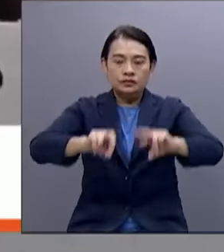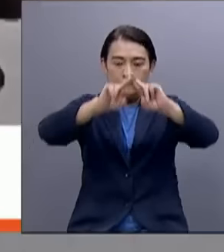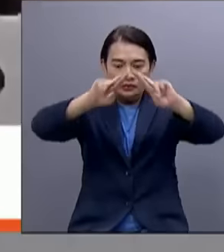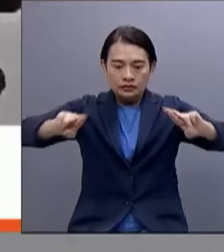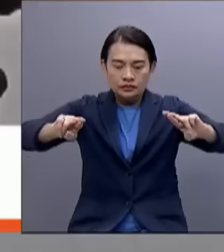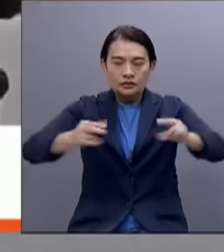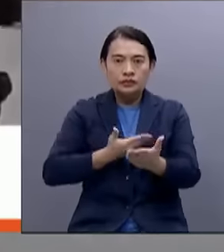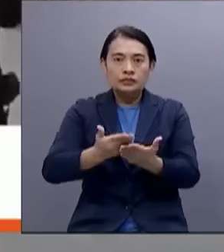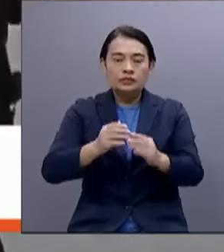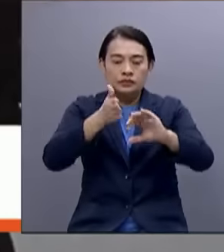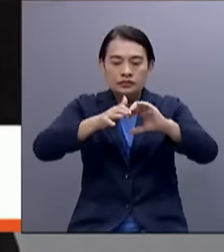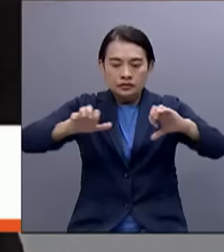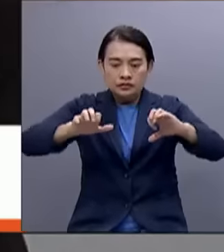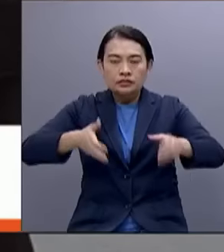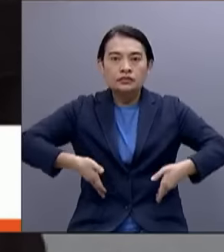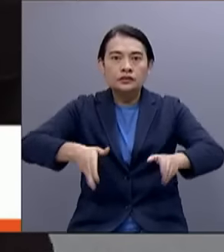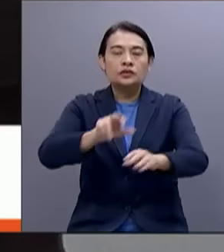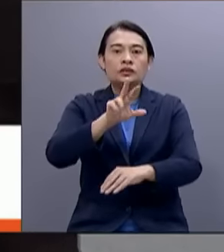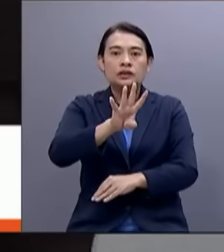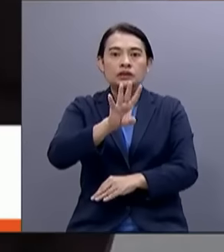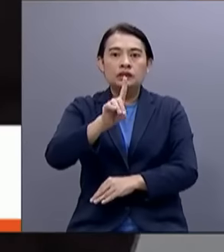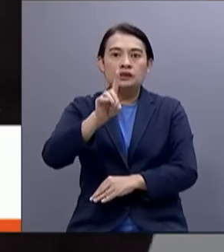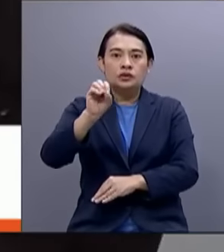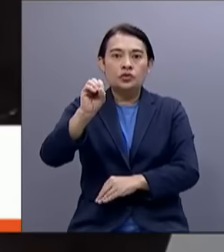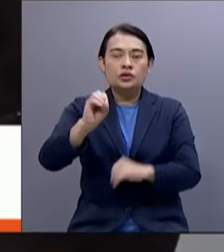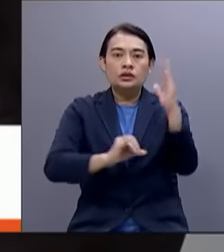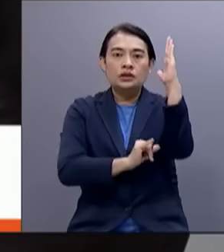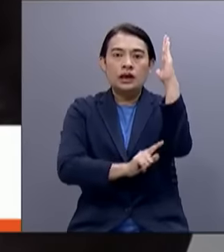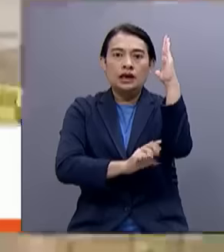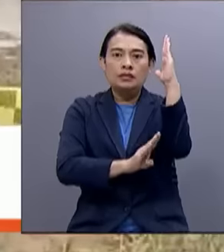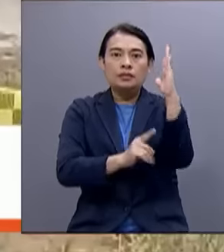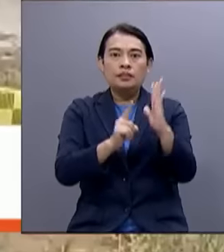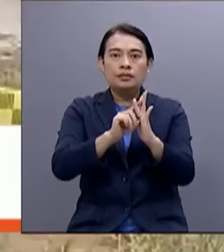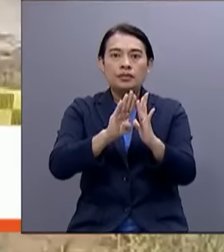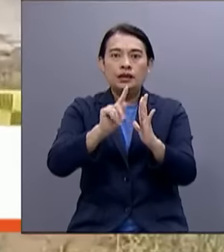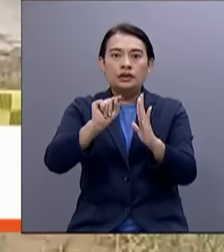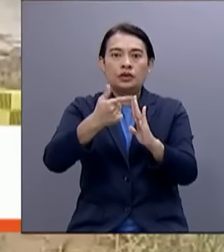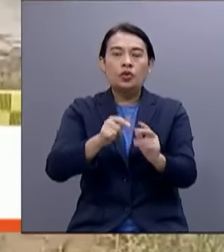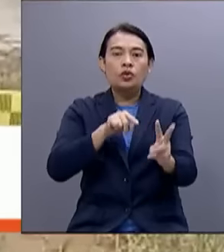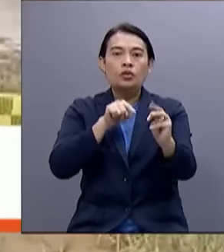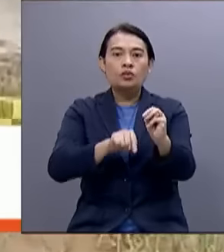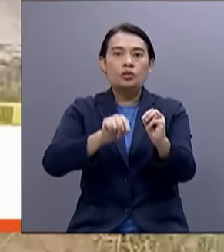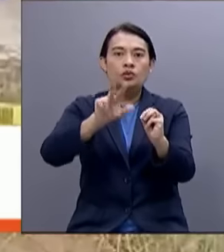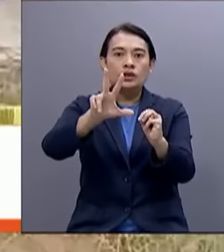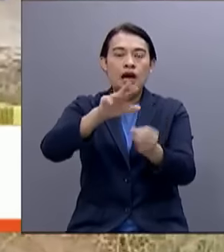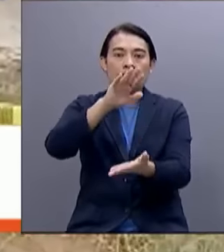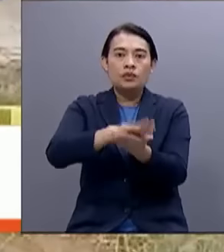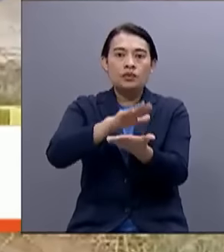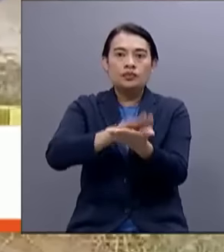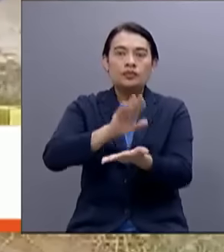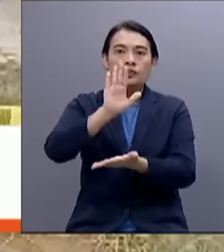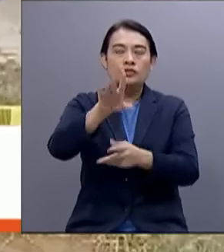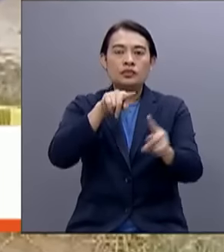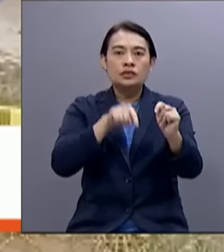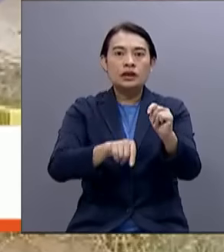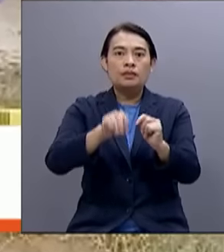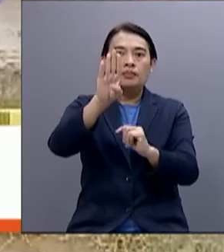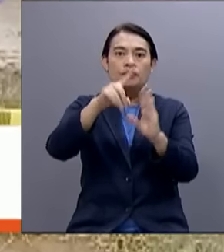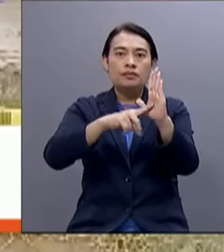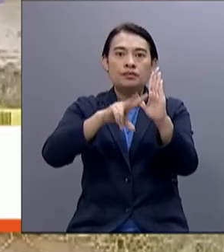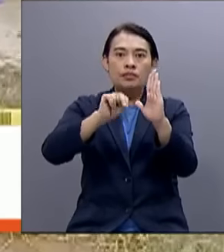ถนนสาย410ยะลาเบตงหน้าโรงเรียนบ้านเตาปูนหมู่ที่3บ้านเงาะกะโปตำบลบันนังสตาอำเภ